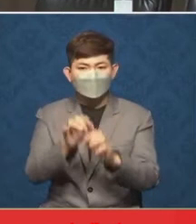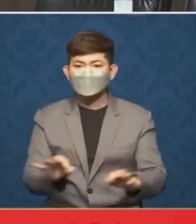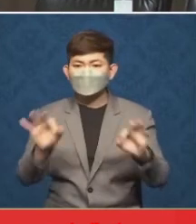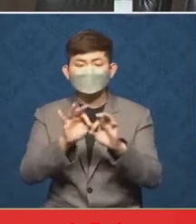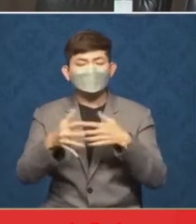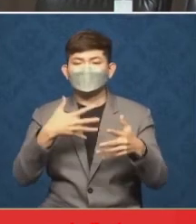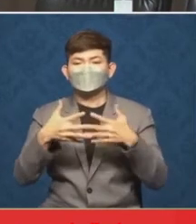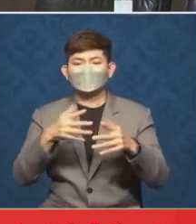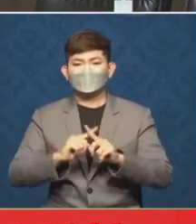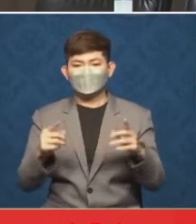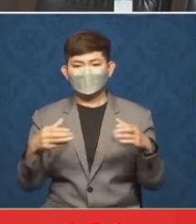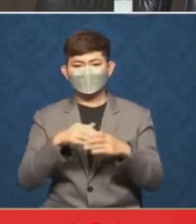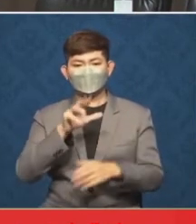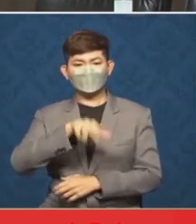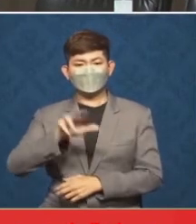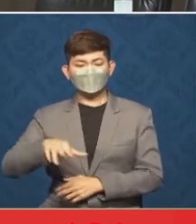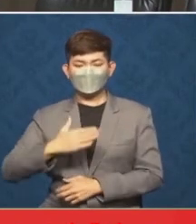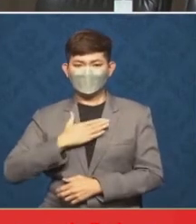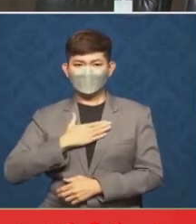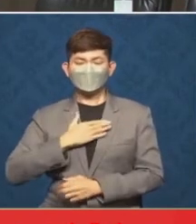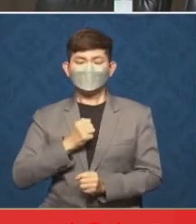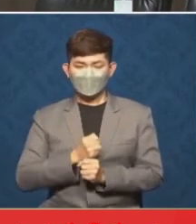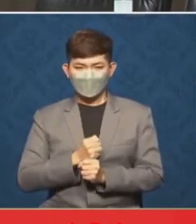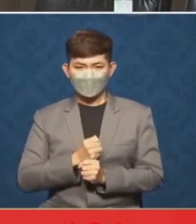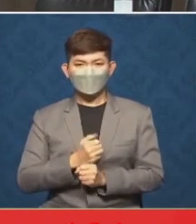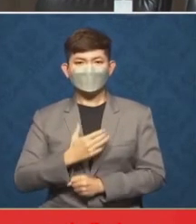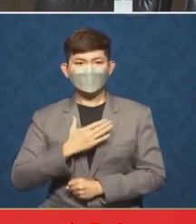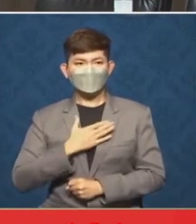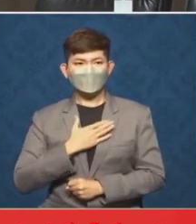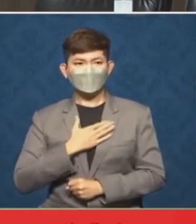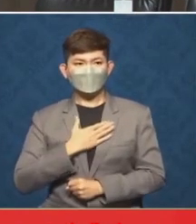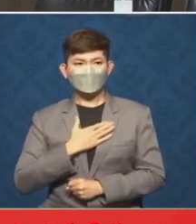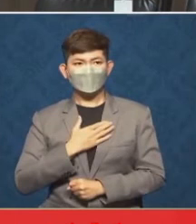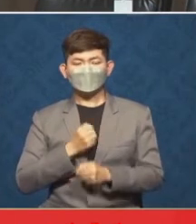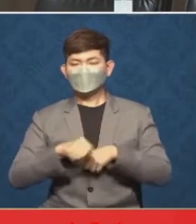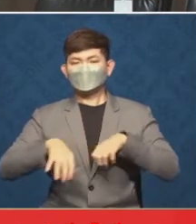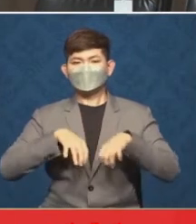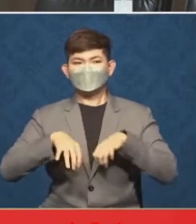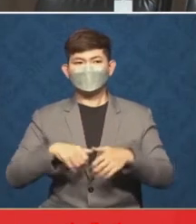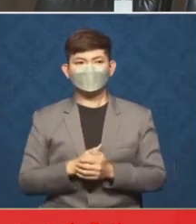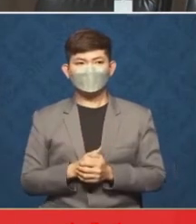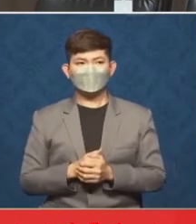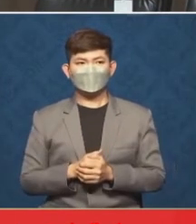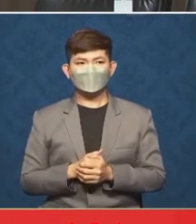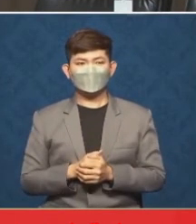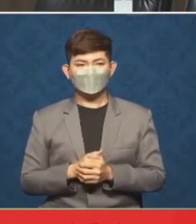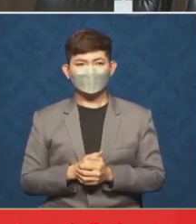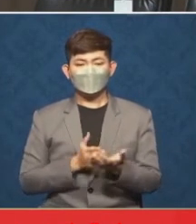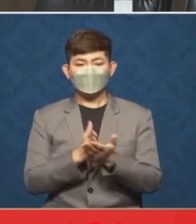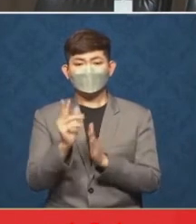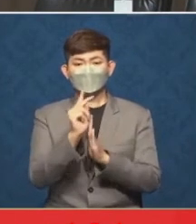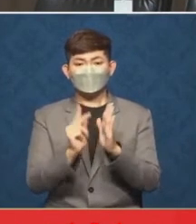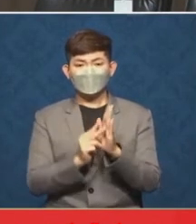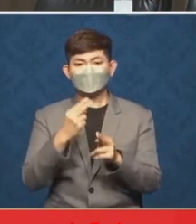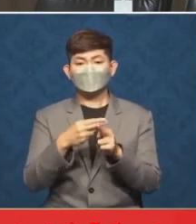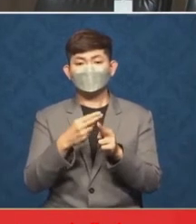คเพื่อไทยเรายืนยันนะฮะเรื่องนี้เราจะตอนนี้กำลังดำเนินการนะท่านอาจารย์ชูศักดิ์ฝ่ายกฎหมายเนี่ยกำลัง